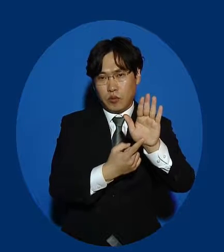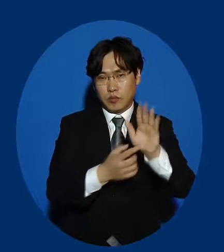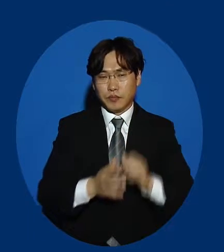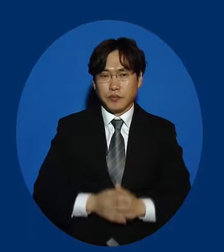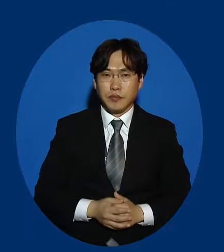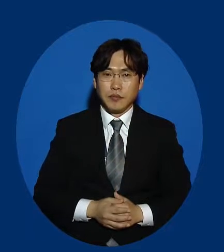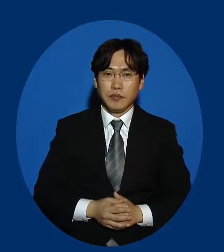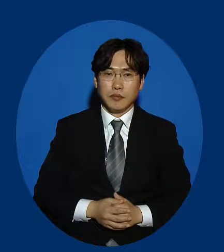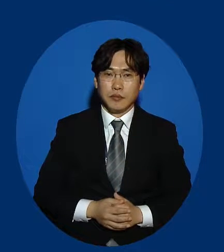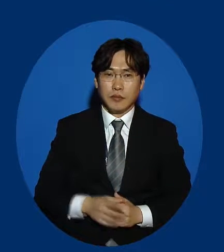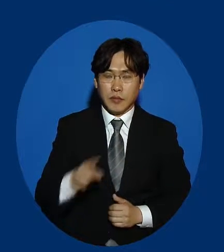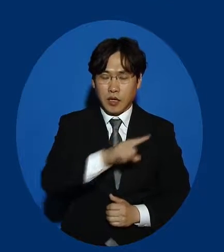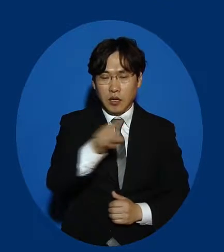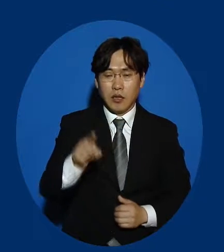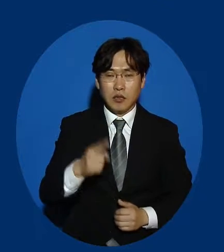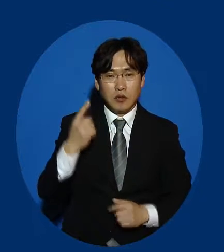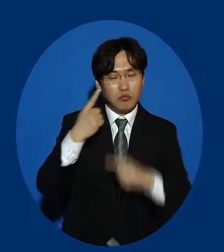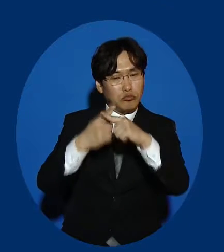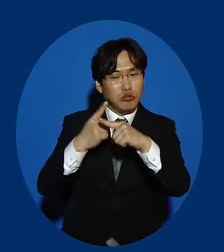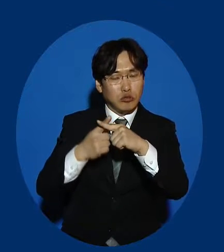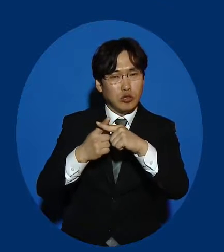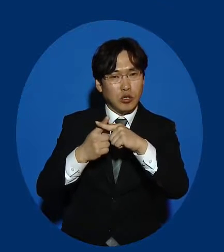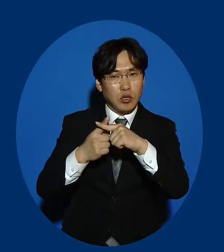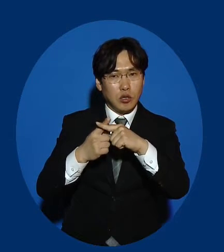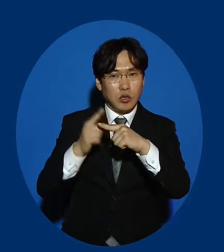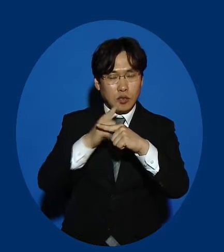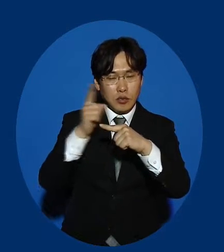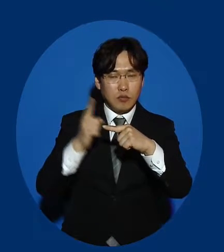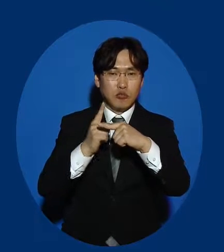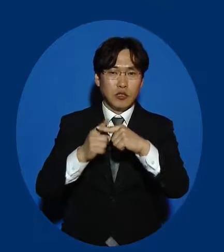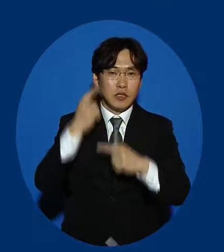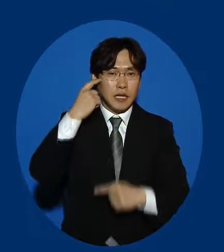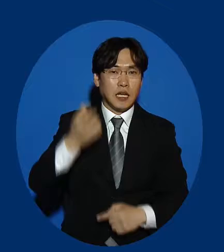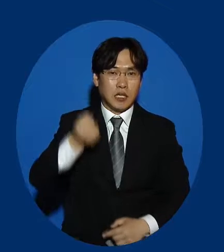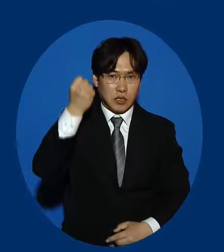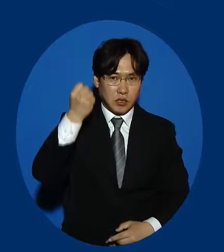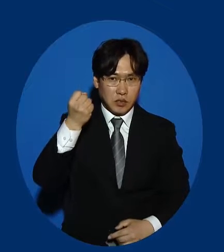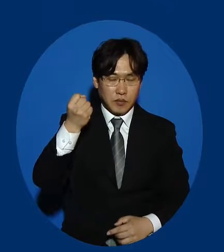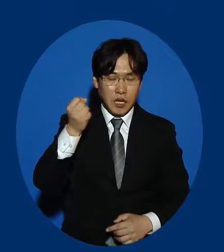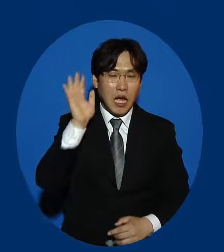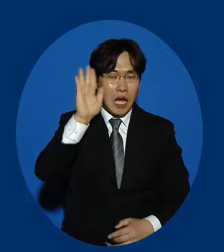저희는 긍정적으로 바라보고 있고 의미 있게 바라보고 있습니다. 하지만 좀 아쉬운 건 뭐냐면